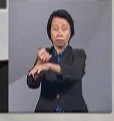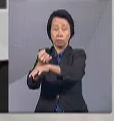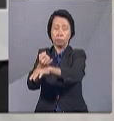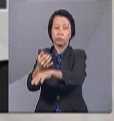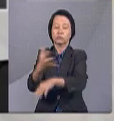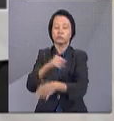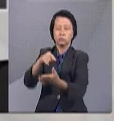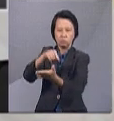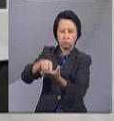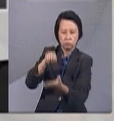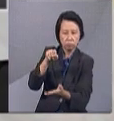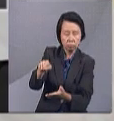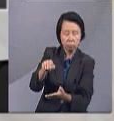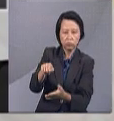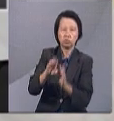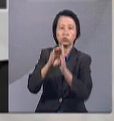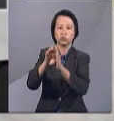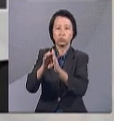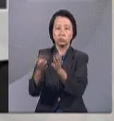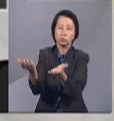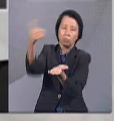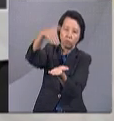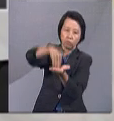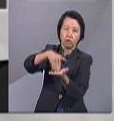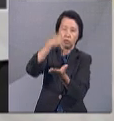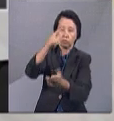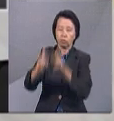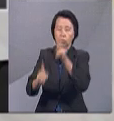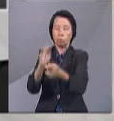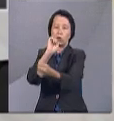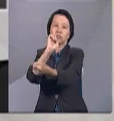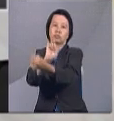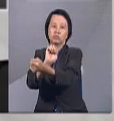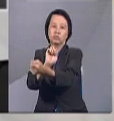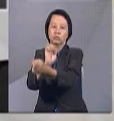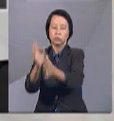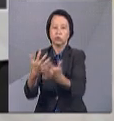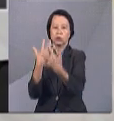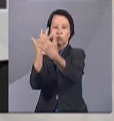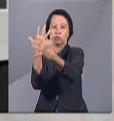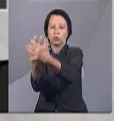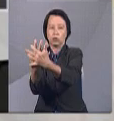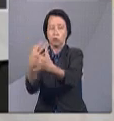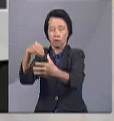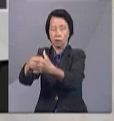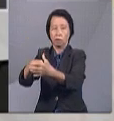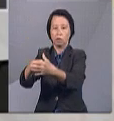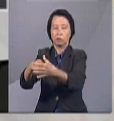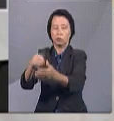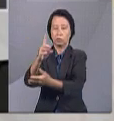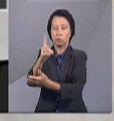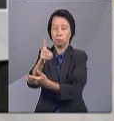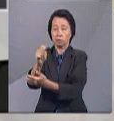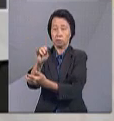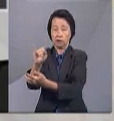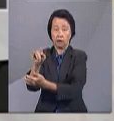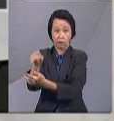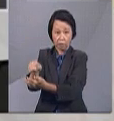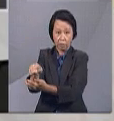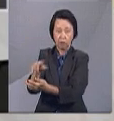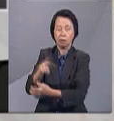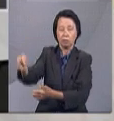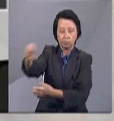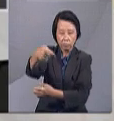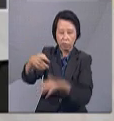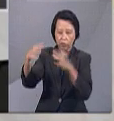ini merupakan stempel ulangan bagi orang kena tahan dan dikeluarin tingkan di Depok tahanan ini mereka love